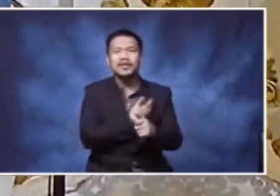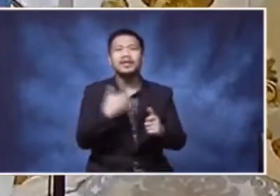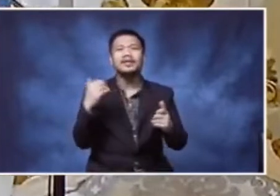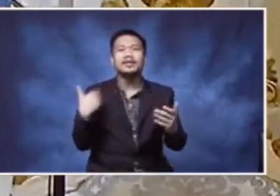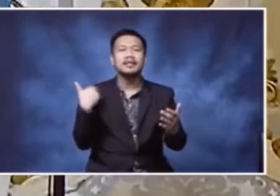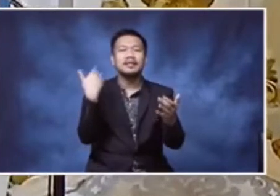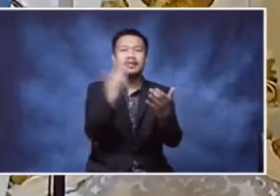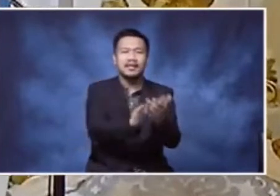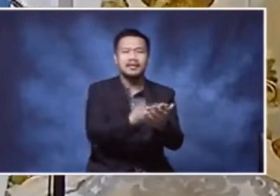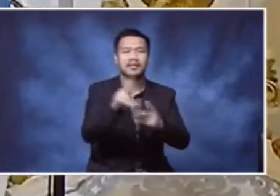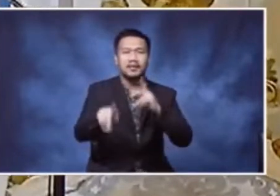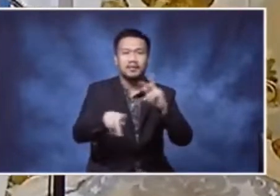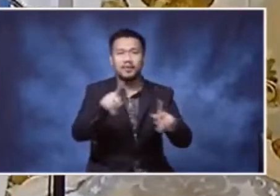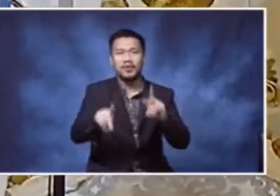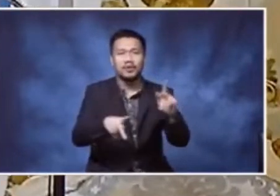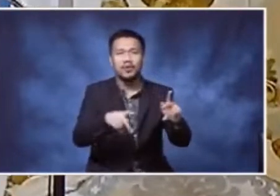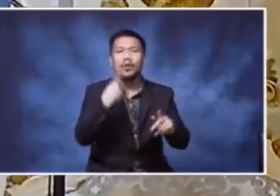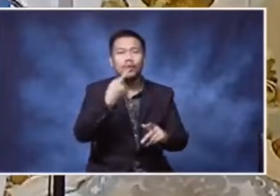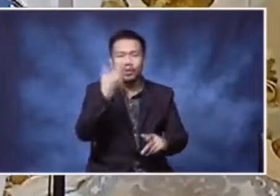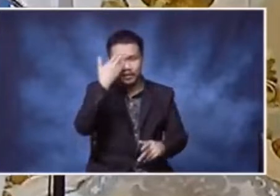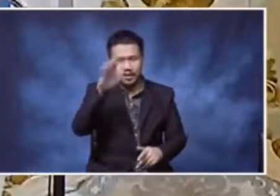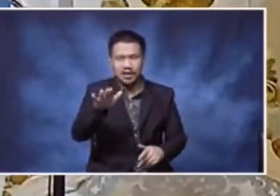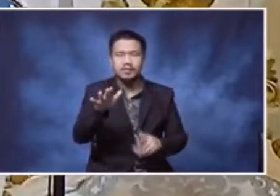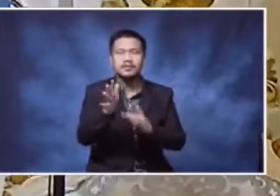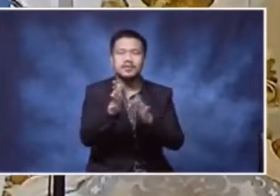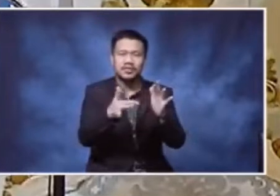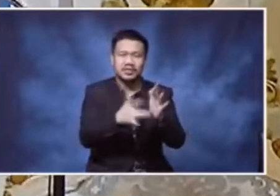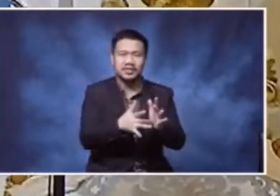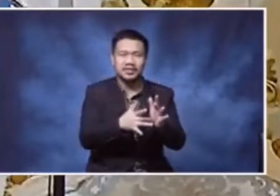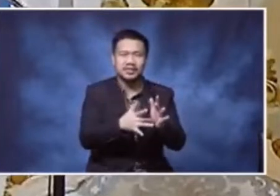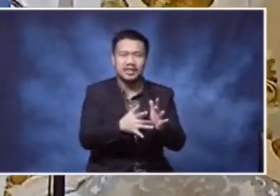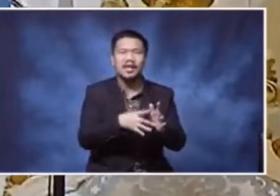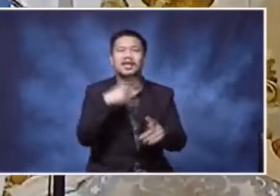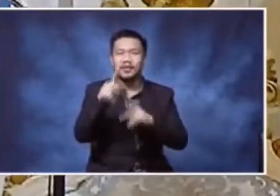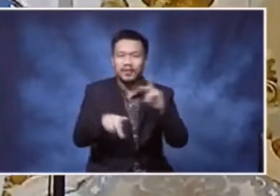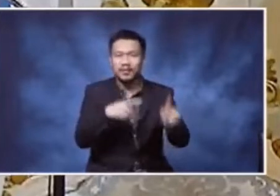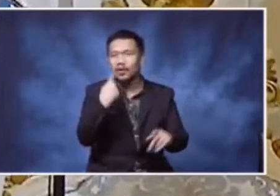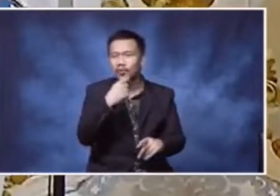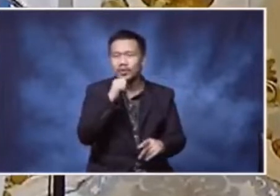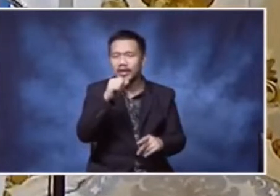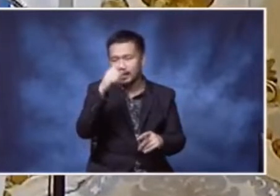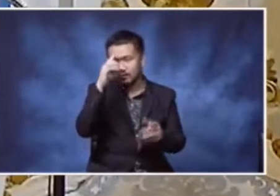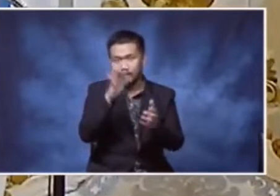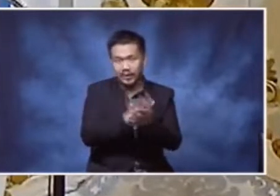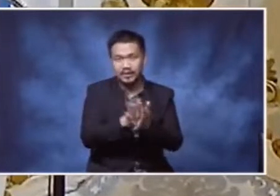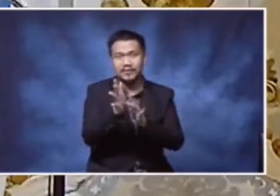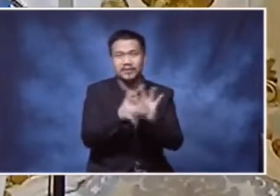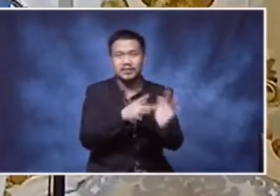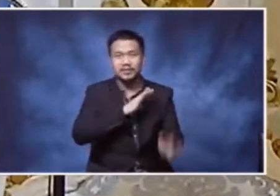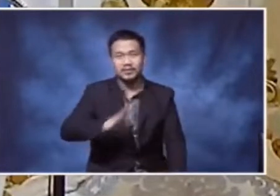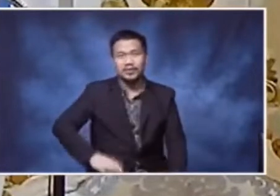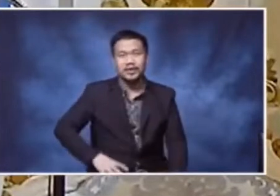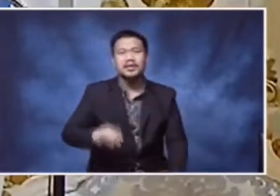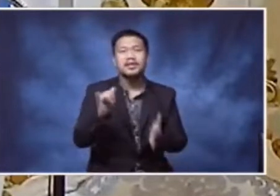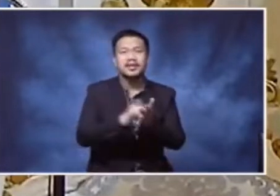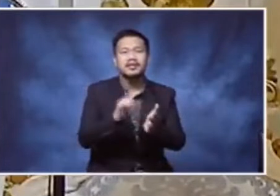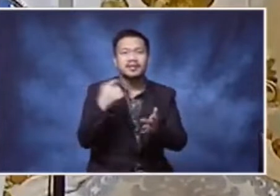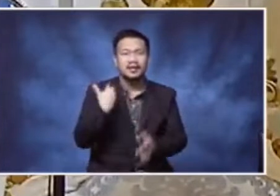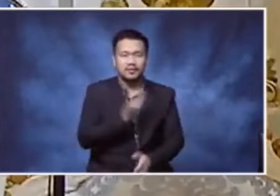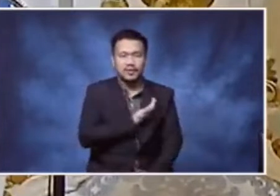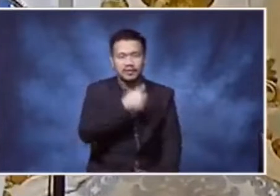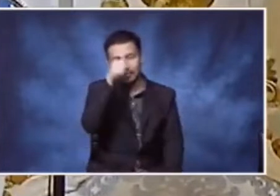rito? Paano natin maabot ang ibang hindi pa nananalig kay Kristo? Yan po yung tandaan